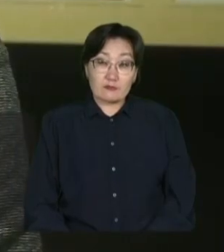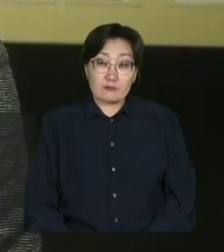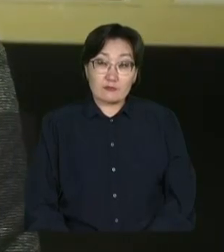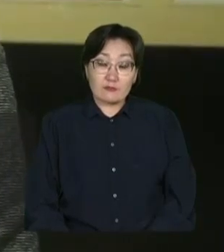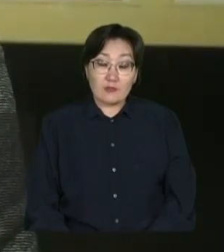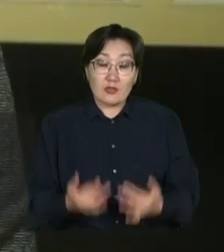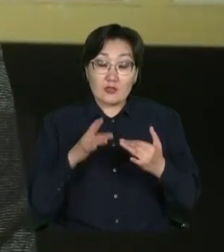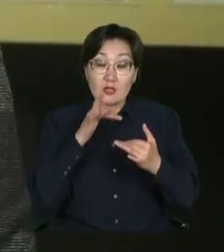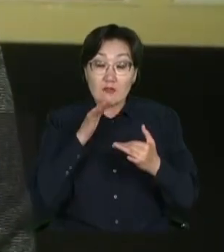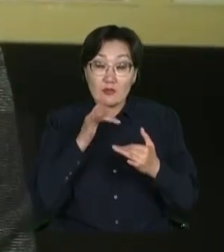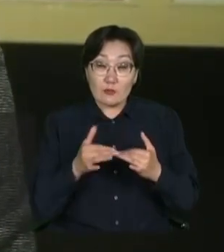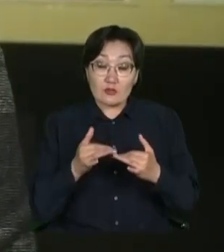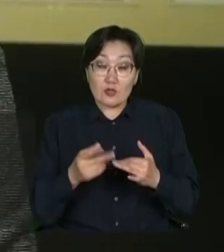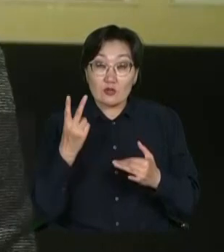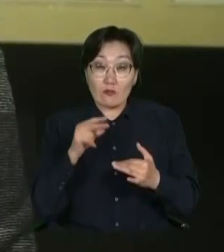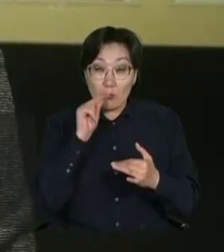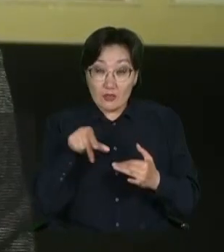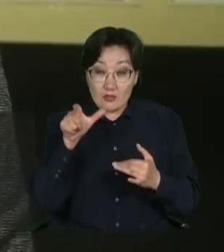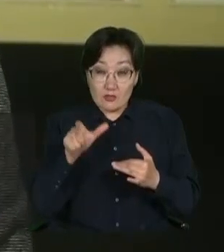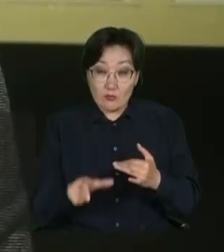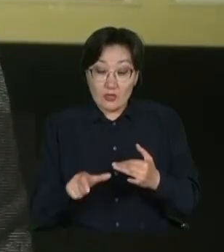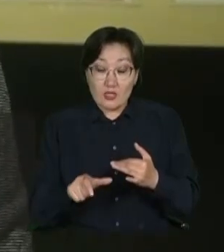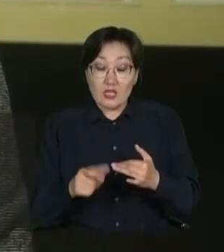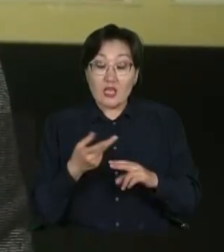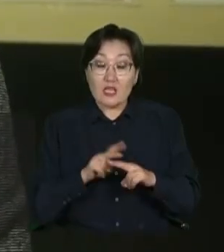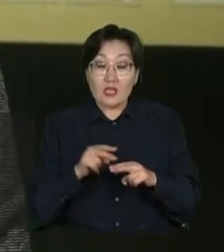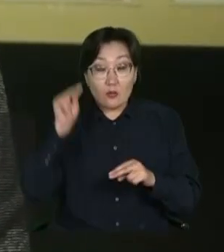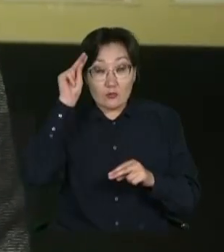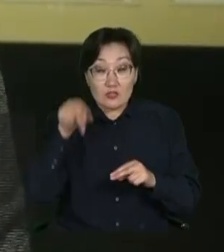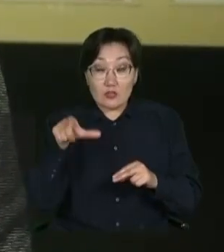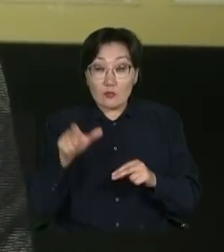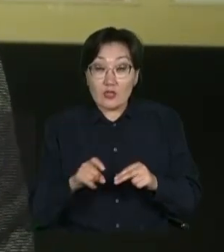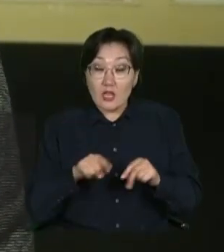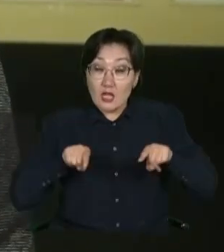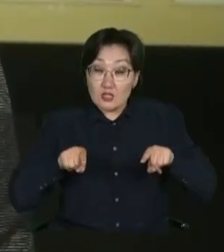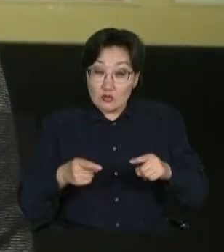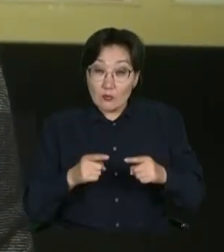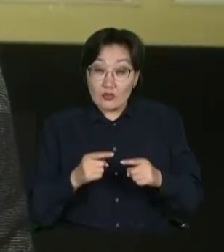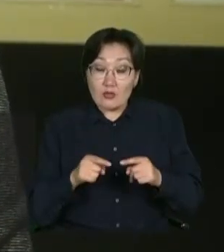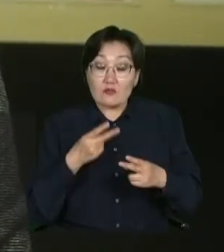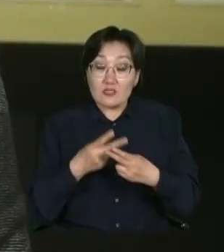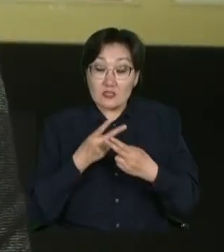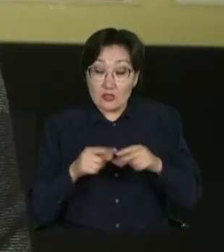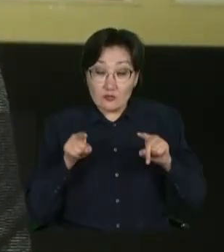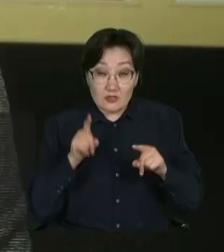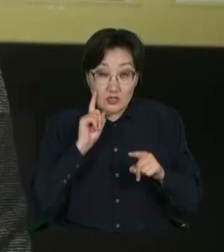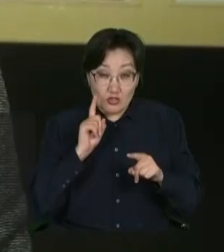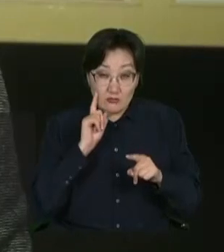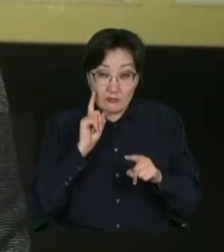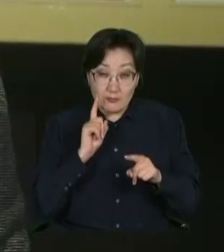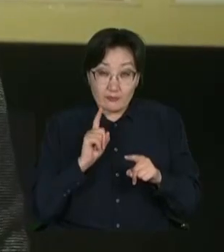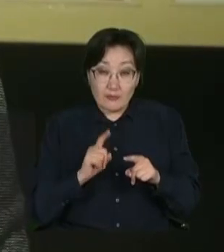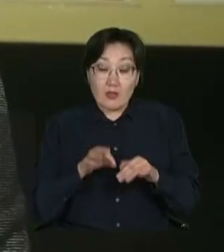В настоящее время двое подозреваемых, это воспитанники указанной школы, арестованы и водворены в изолятор временного